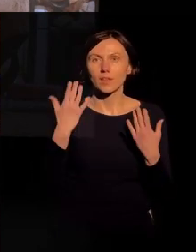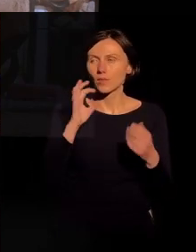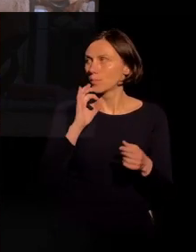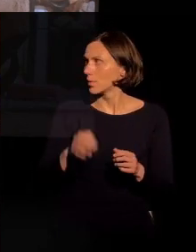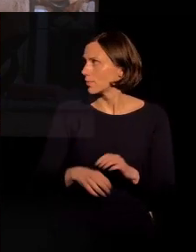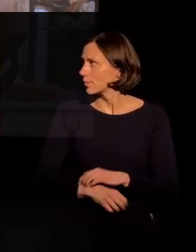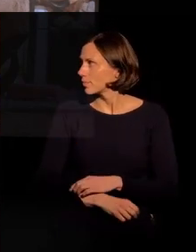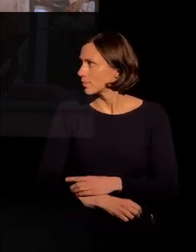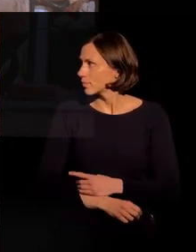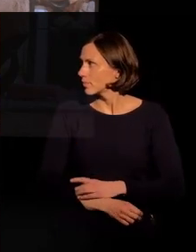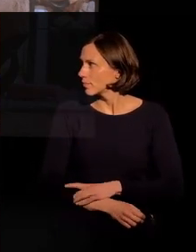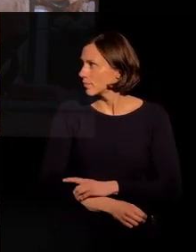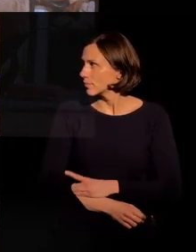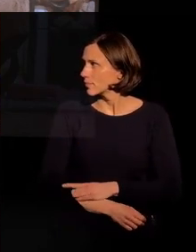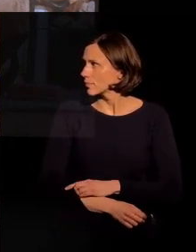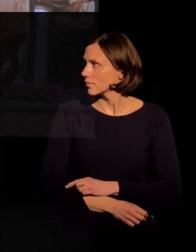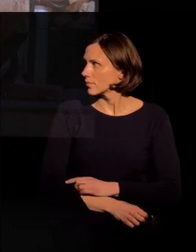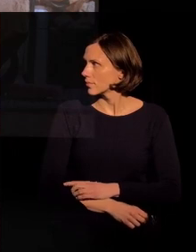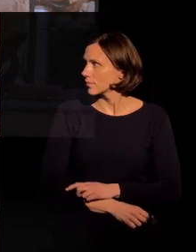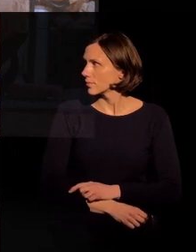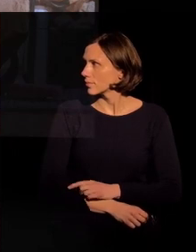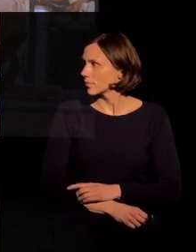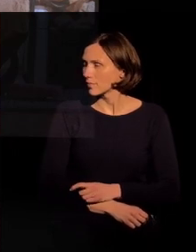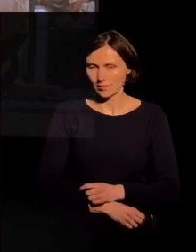dobry. Rozgość.